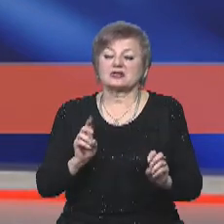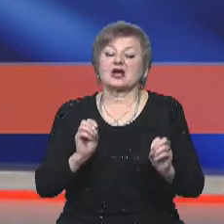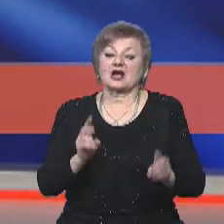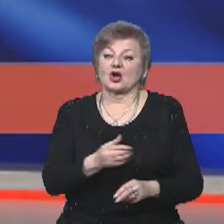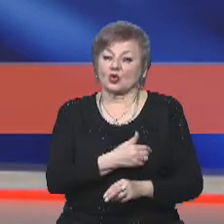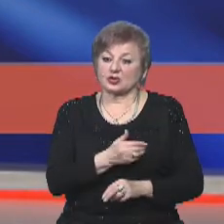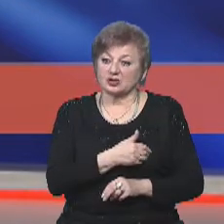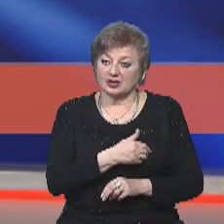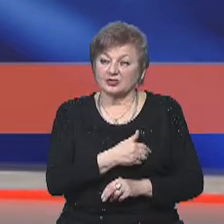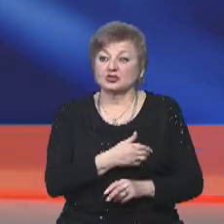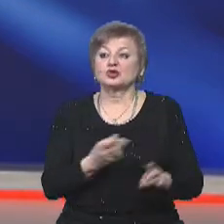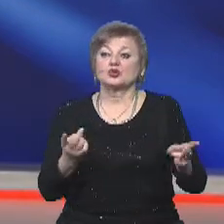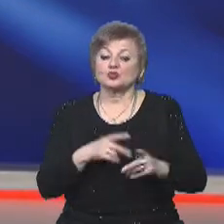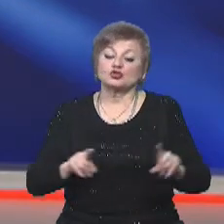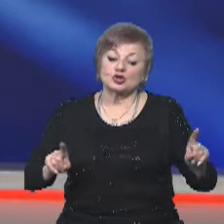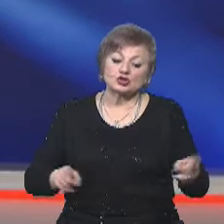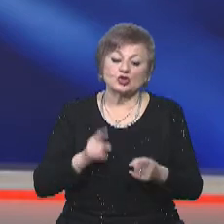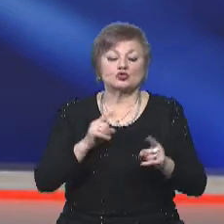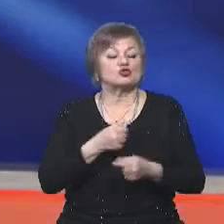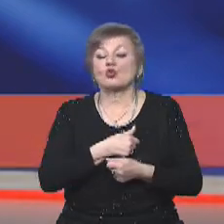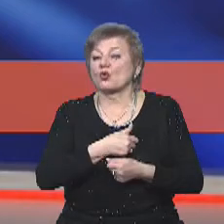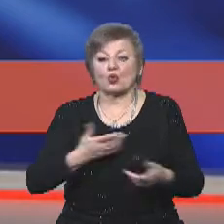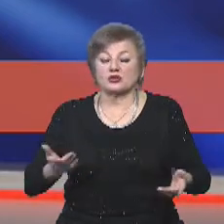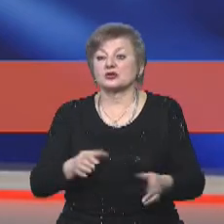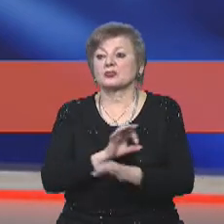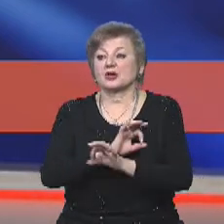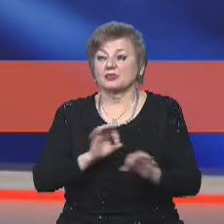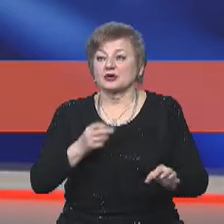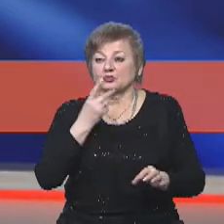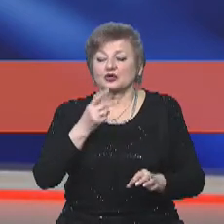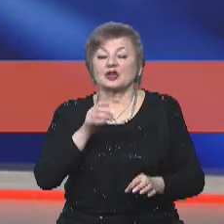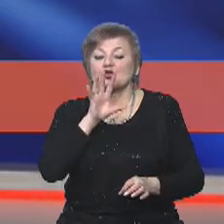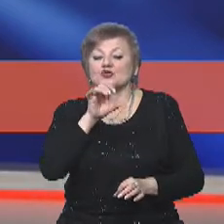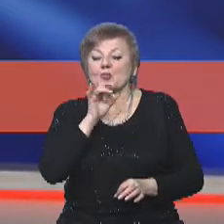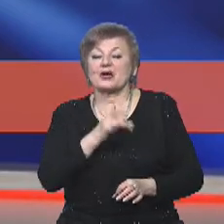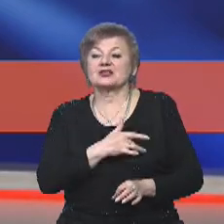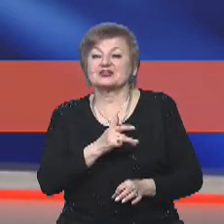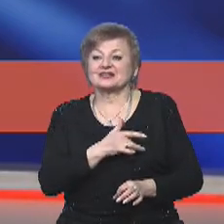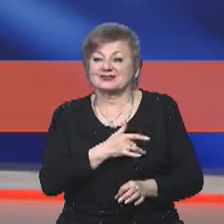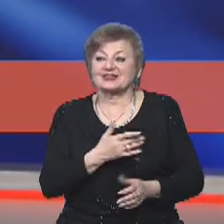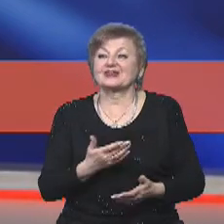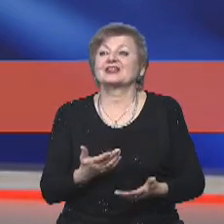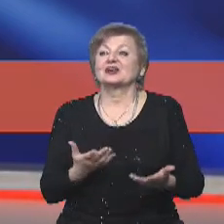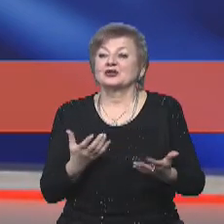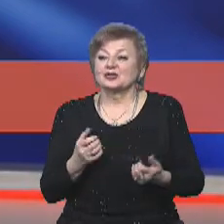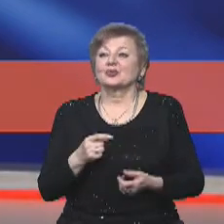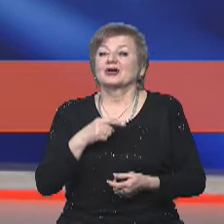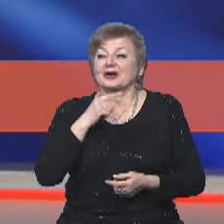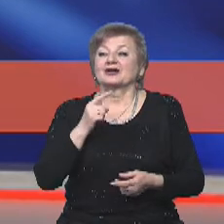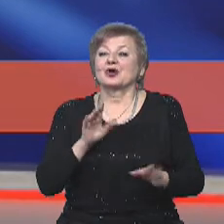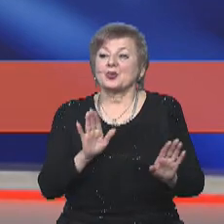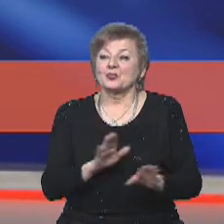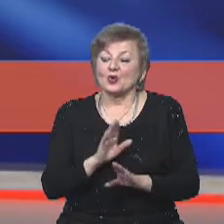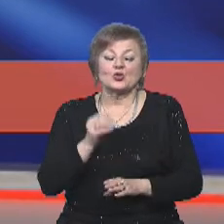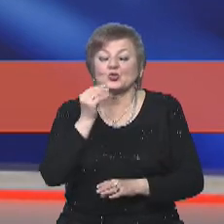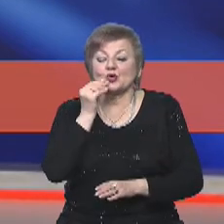бы. Можно создать все, что угодно. Мы помним прекрасный фильм «Собачье сердце». Сколько ни пой, революция лучше не